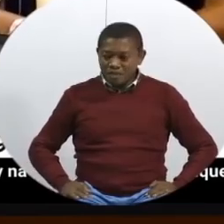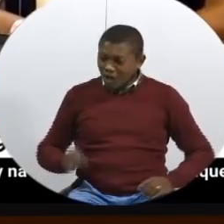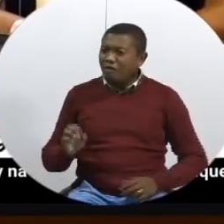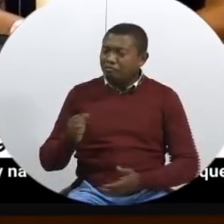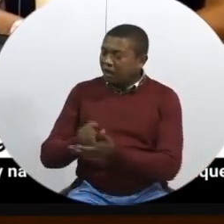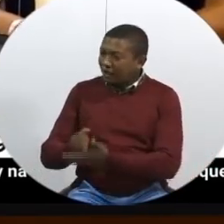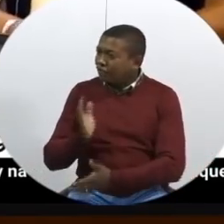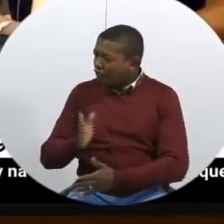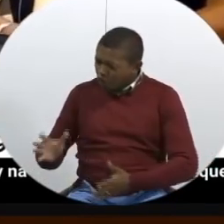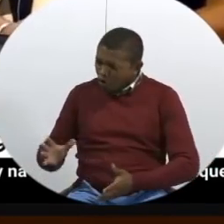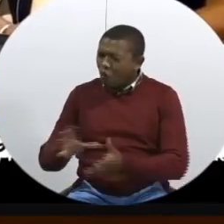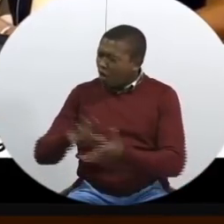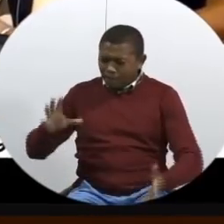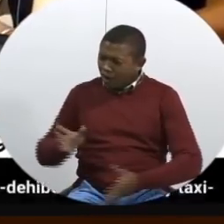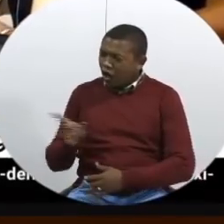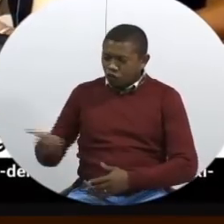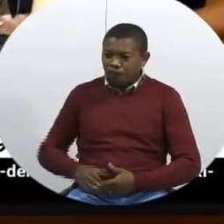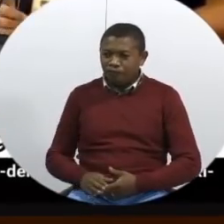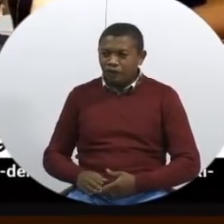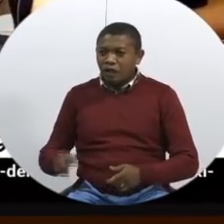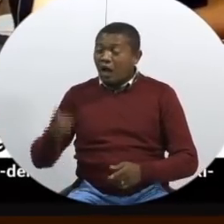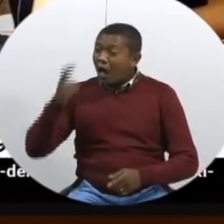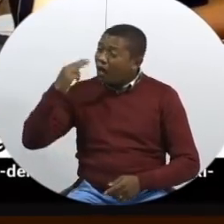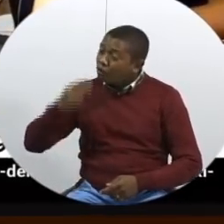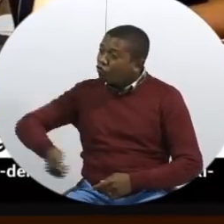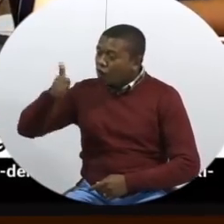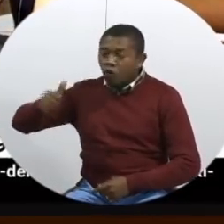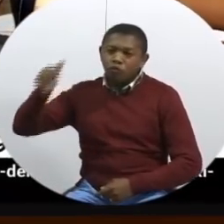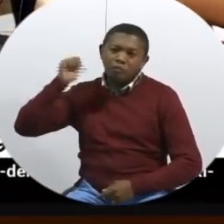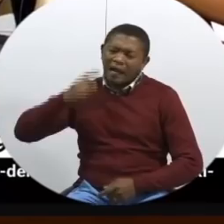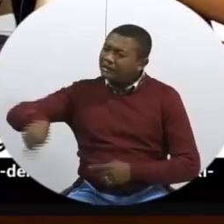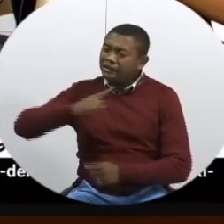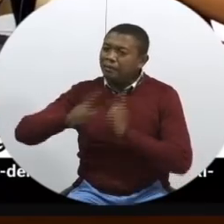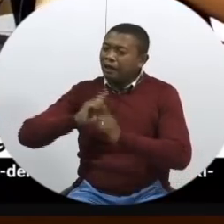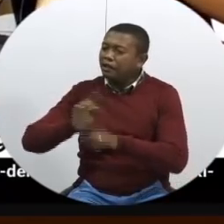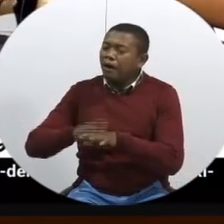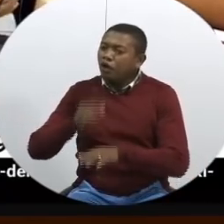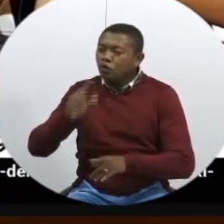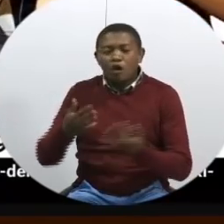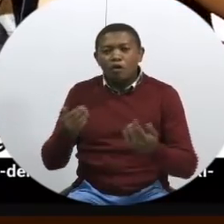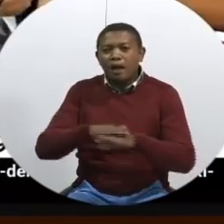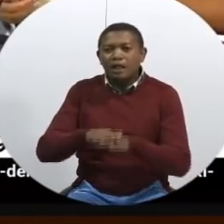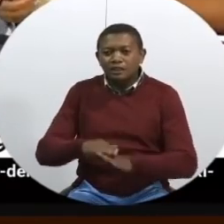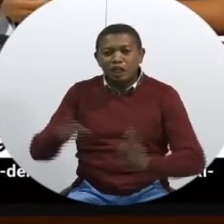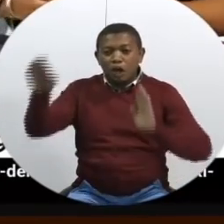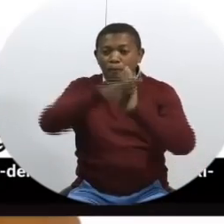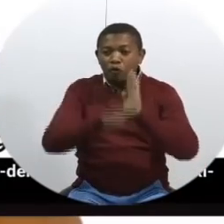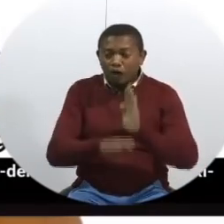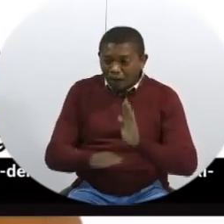a. Andry Matofilo, omaly ihany koa tsika ny resadresaka momba n'ilay atao hoe plan d'urgence